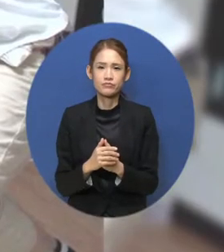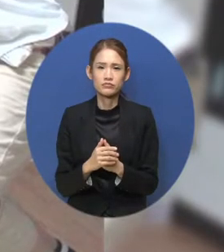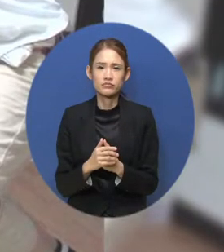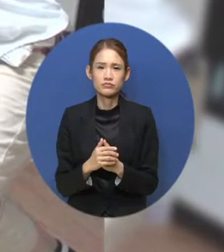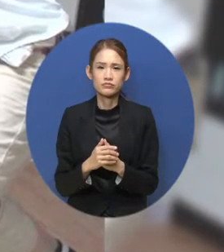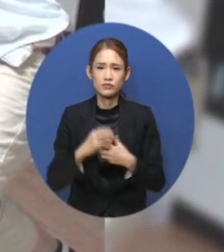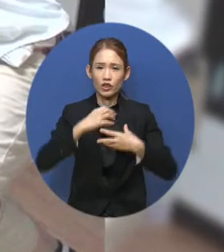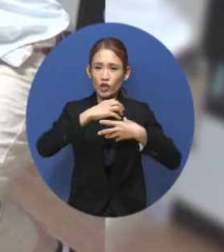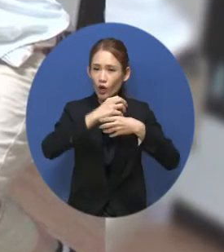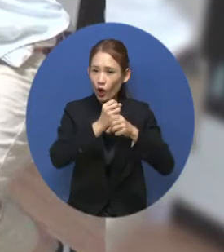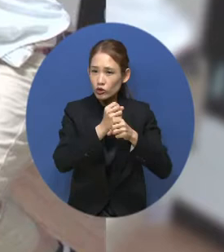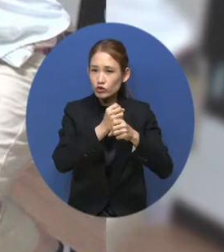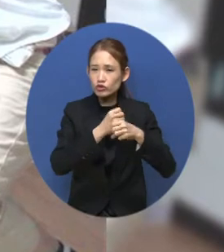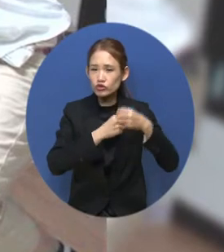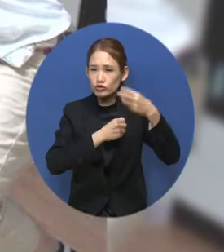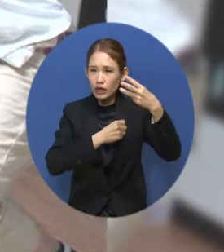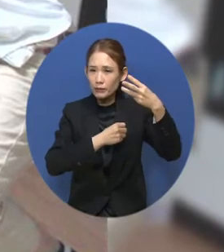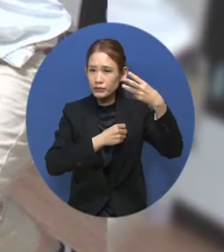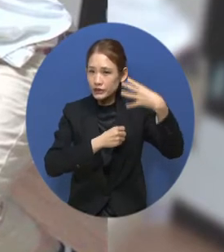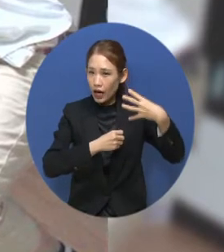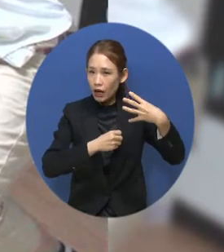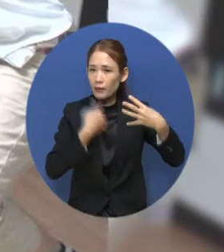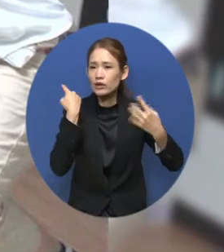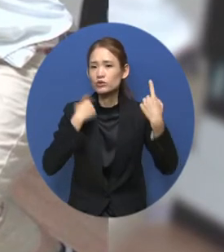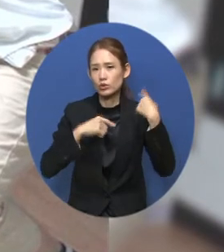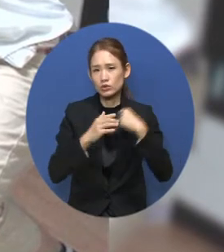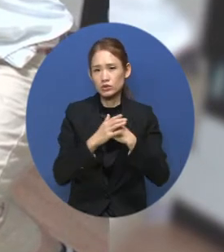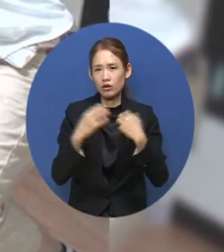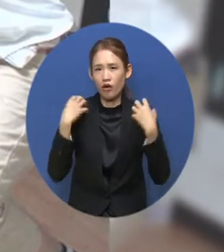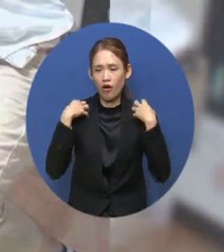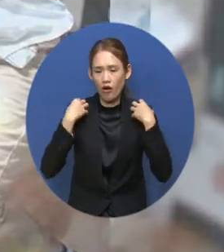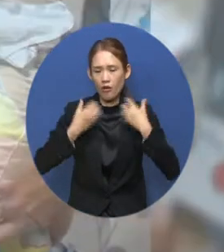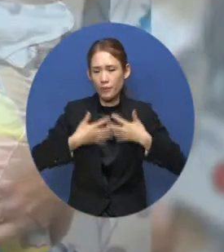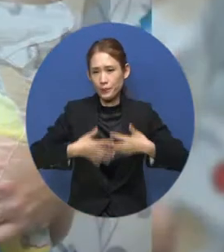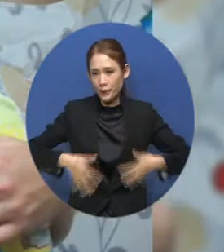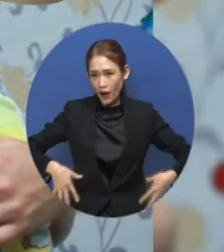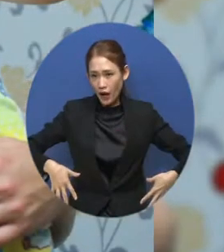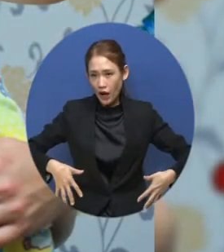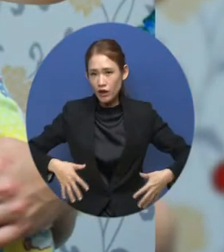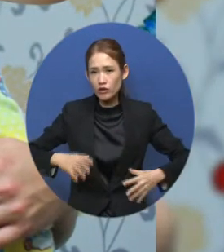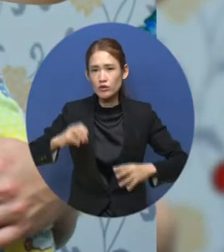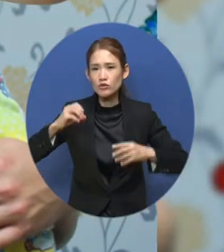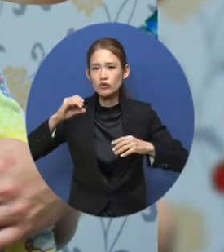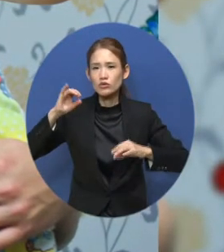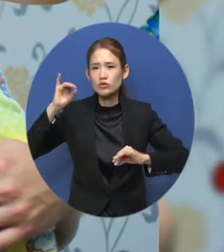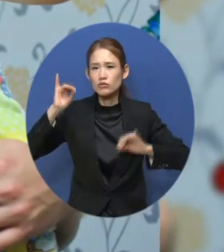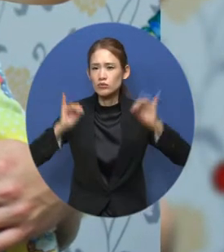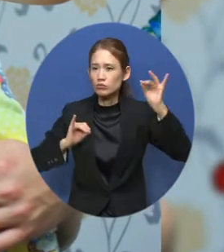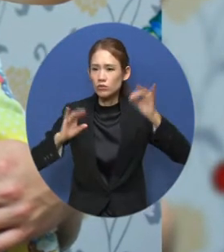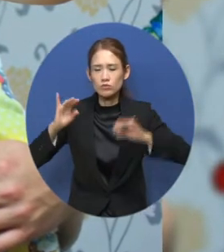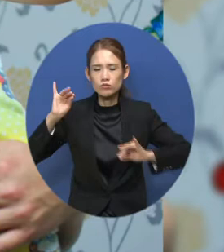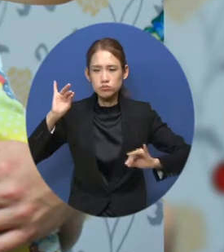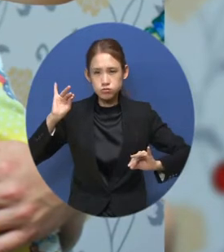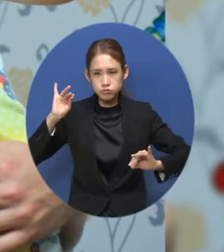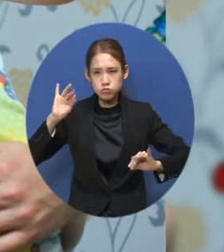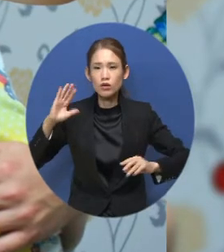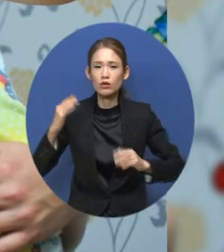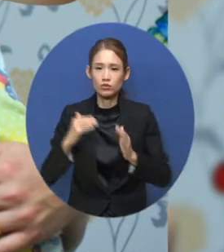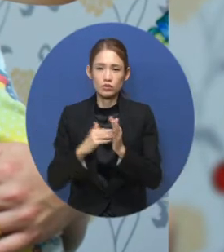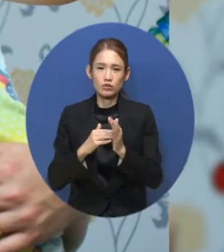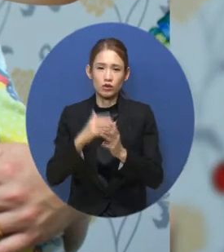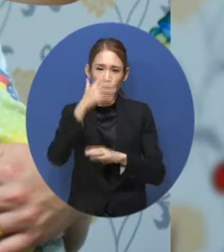경추 3번과 4번이 손상돼 어깨 아래로는 움직일 수 없었다는 원준 씨.